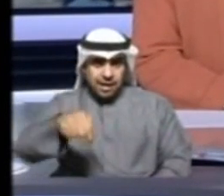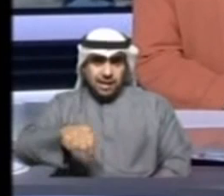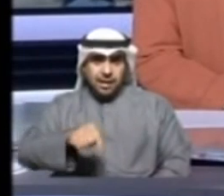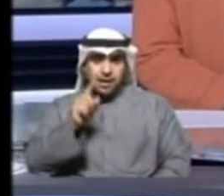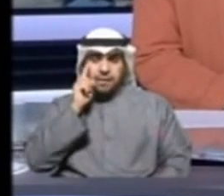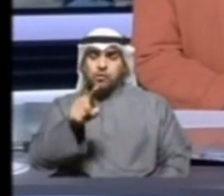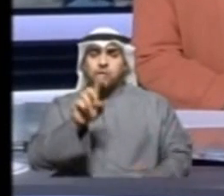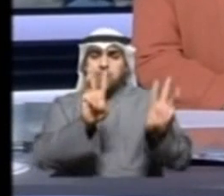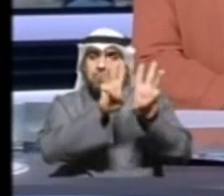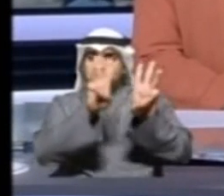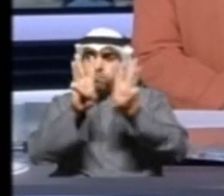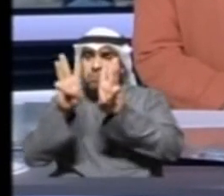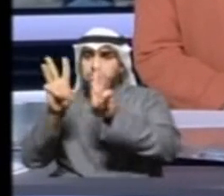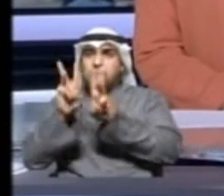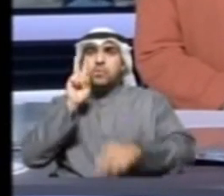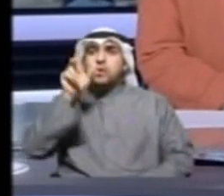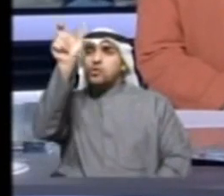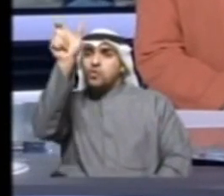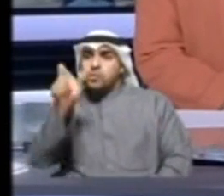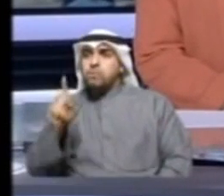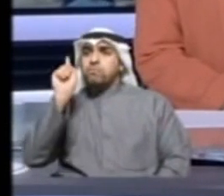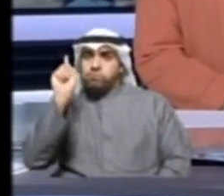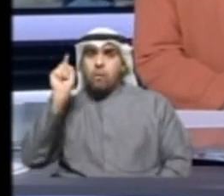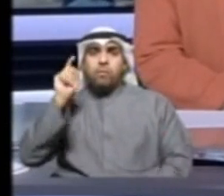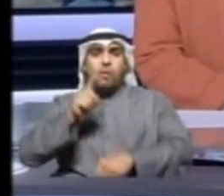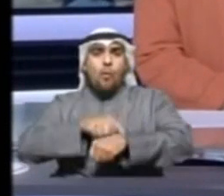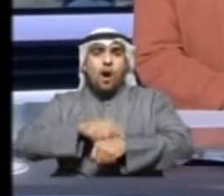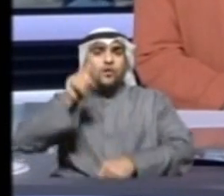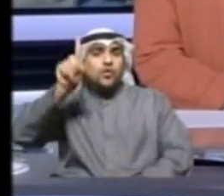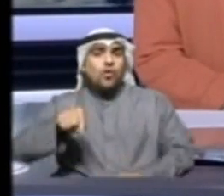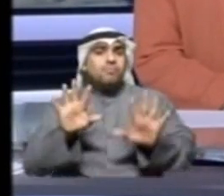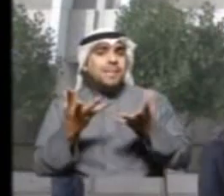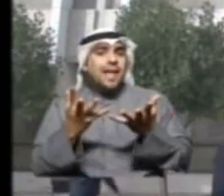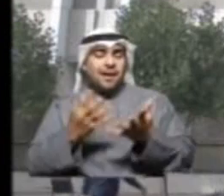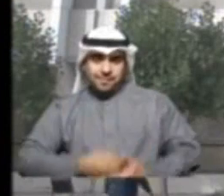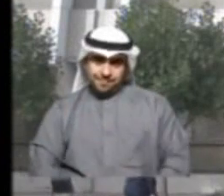إصدار الجواز ومكان التقديم وكذلك تحديد اليوم والوقت.